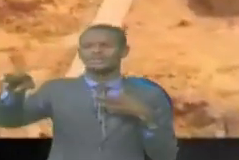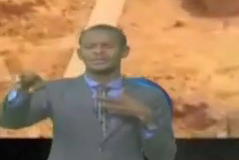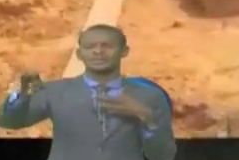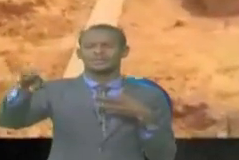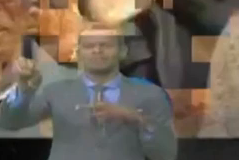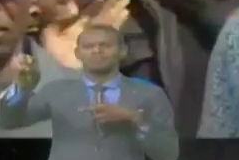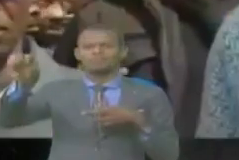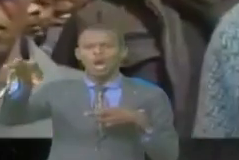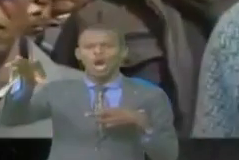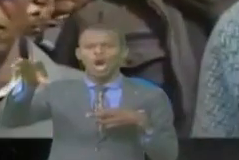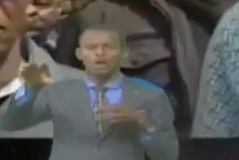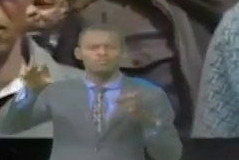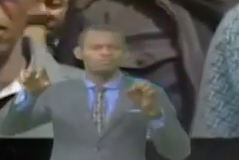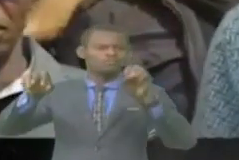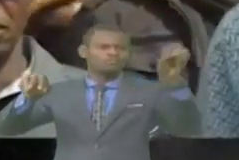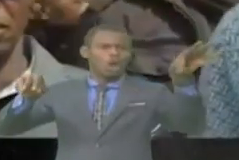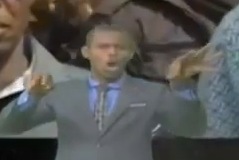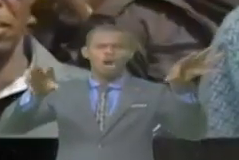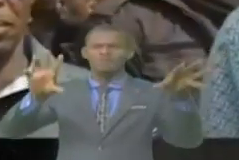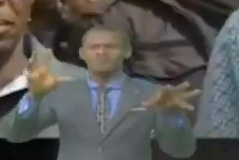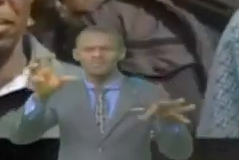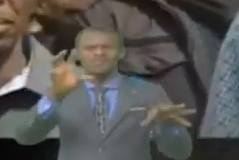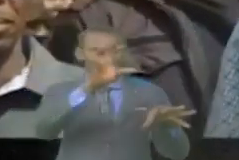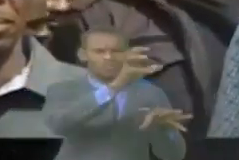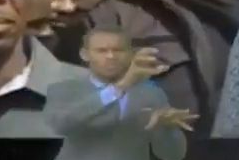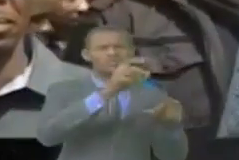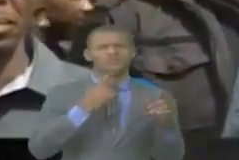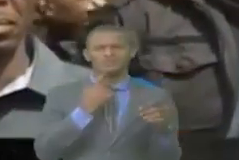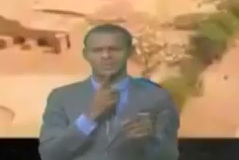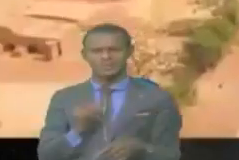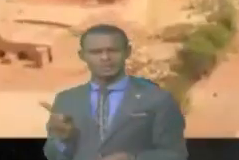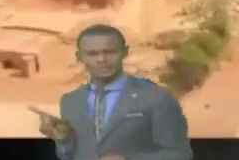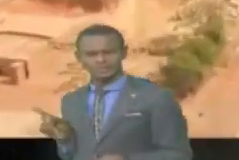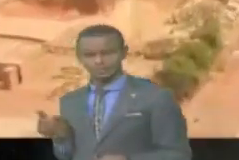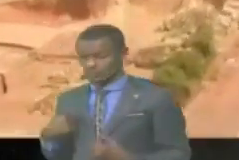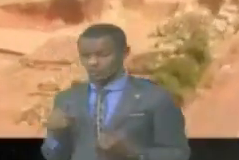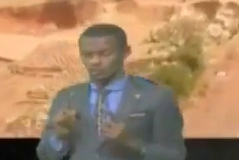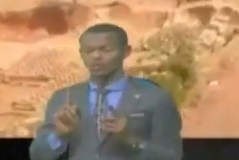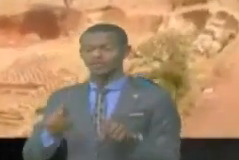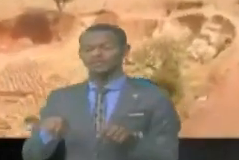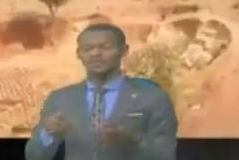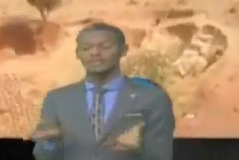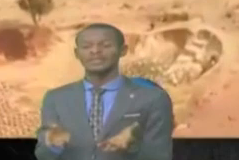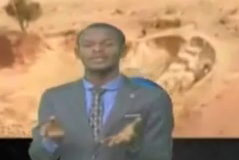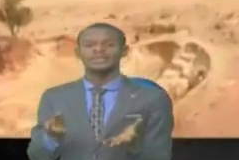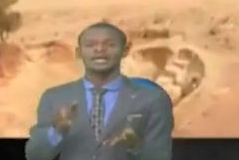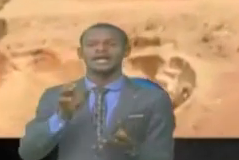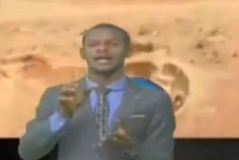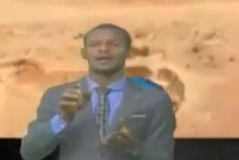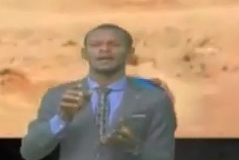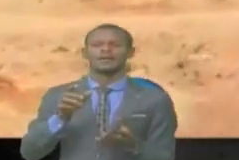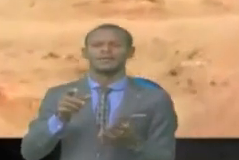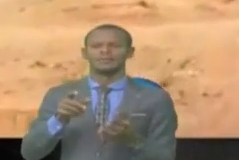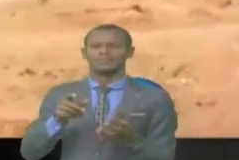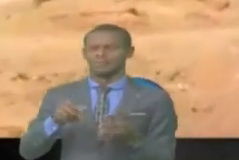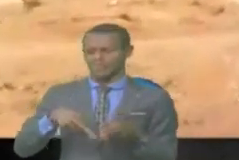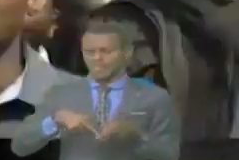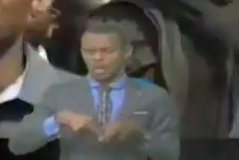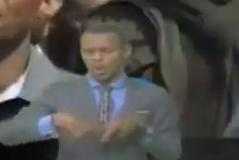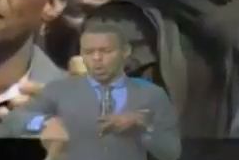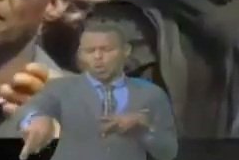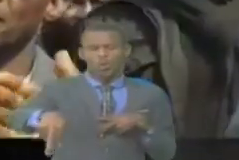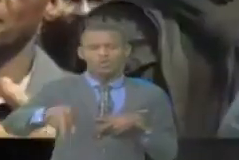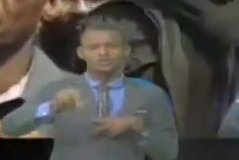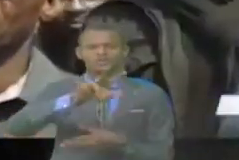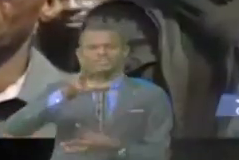et Sakaya. Nous sommes ici aujourd'hui à Sodimiko pour voir la route que nous avons construite qui est plus ou moins de 3